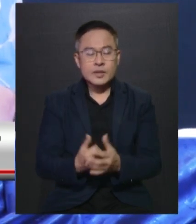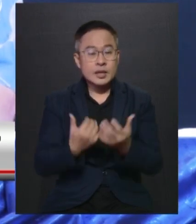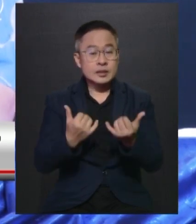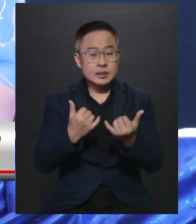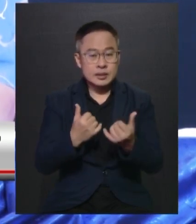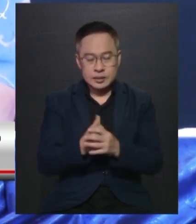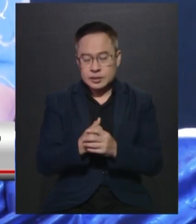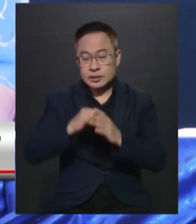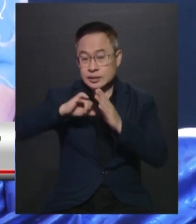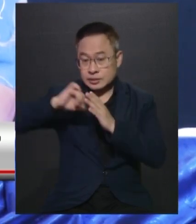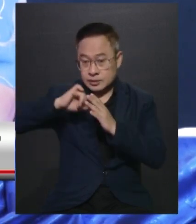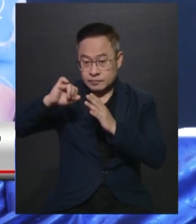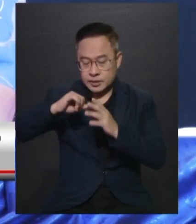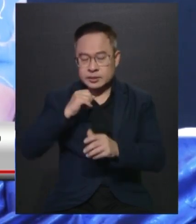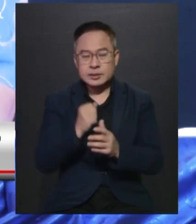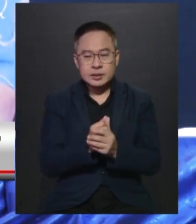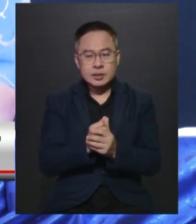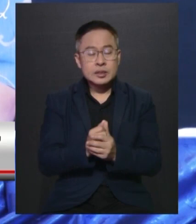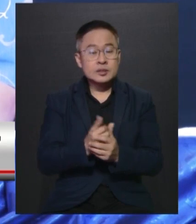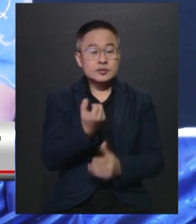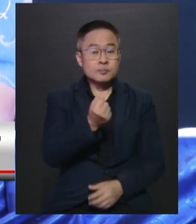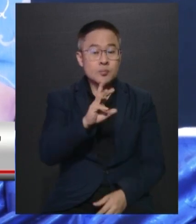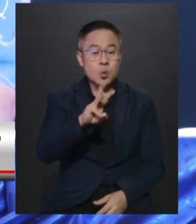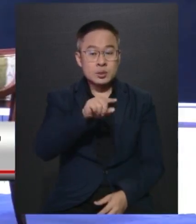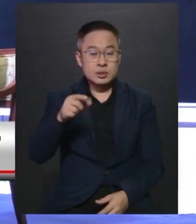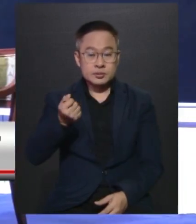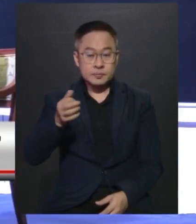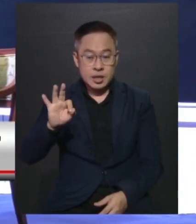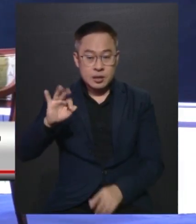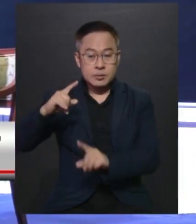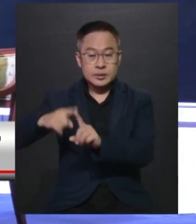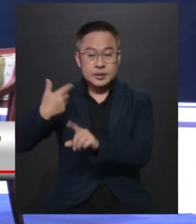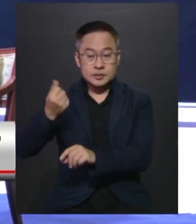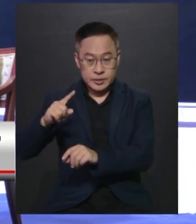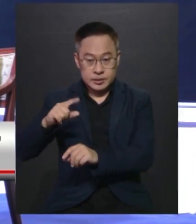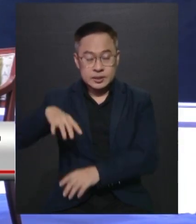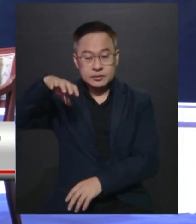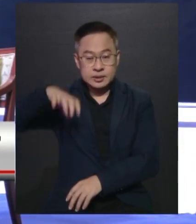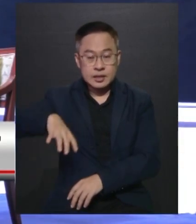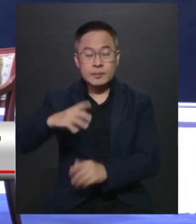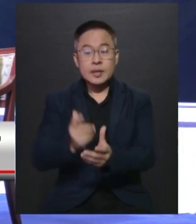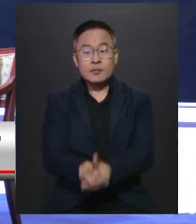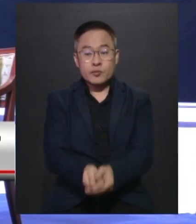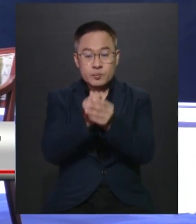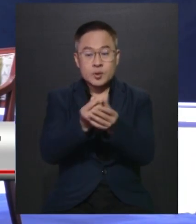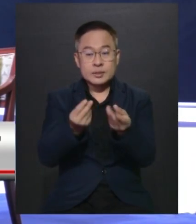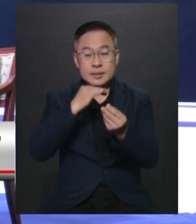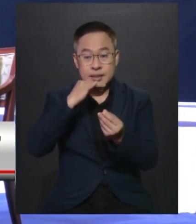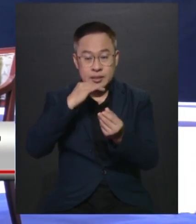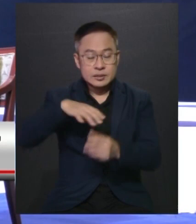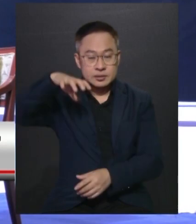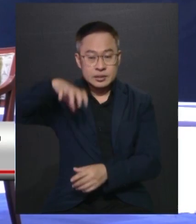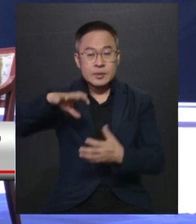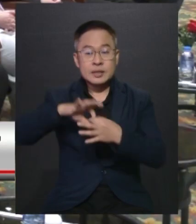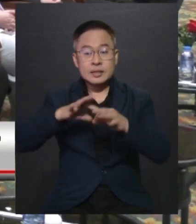Pro Tour เชียงใหม่ Challenge นะคะก็16-19พฤศจิกายนนี้นะคะที่สนามวอลเลย์บอลชายหาดสวนเฉลิมพระ